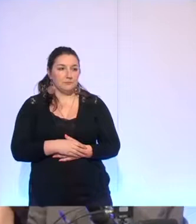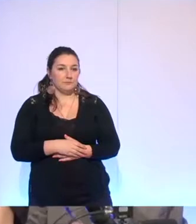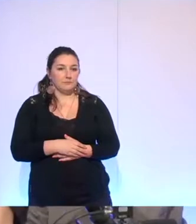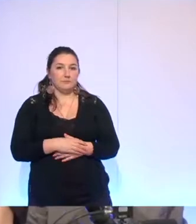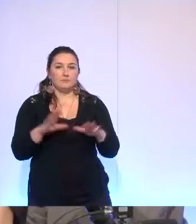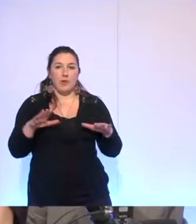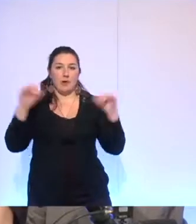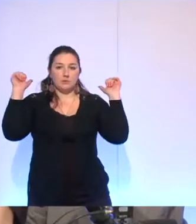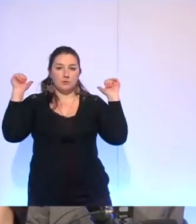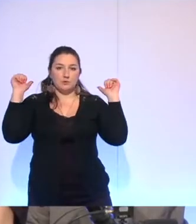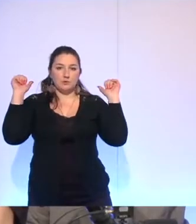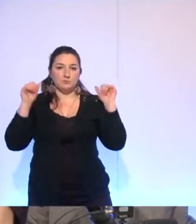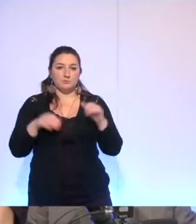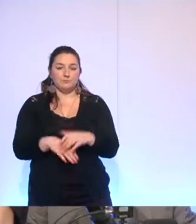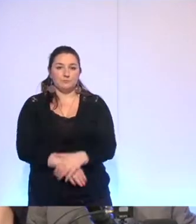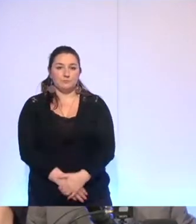Abstention.